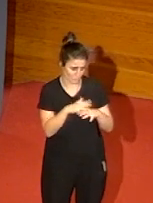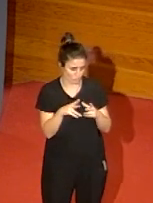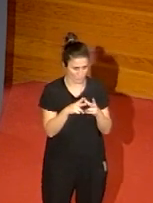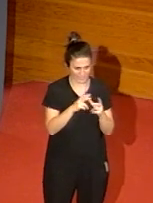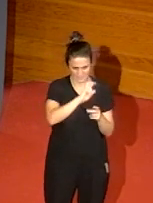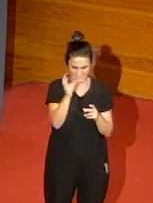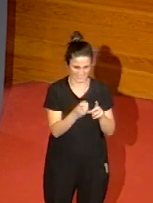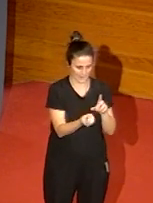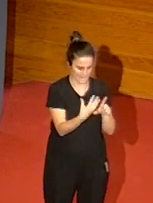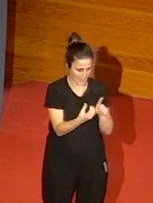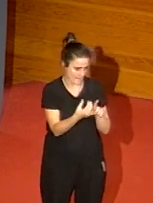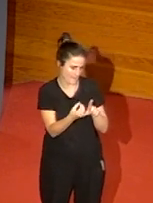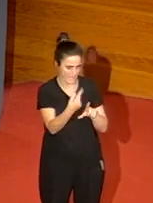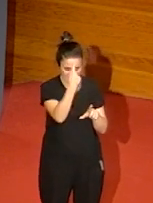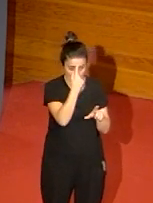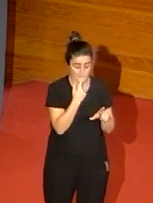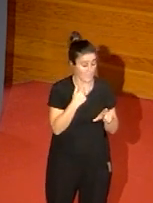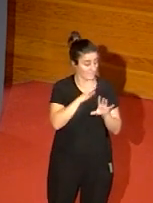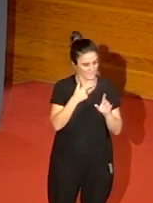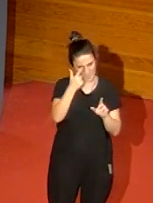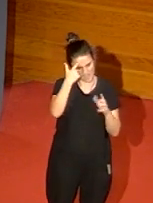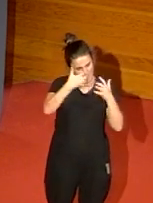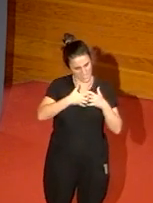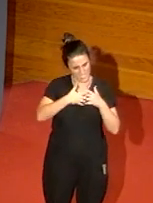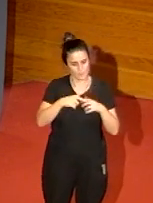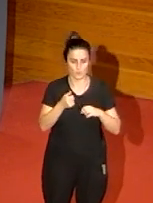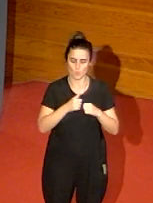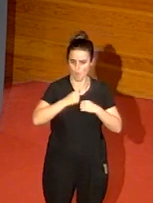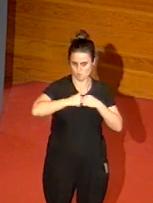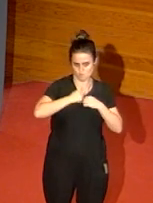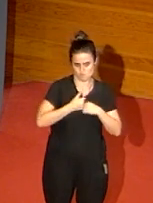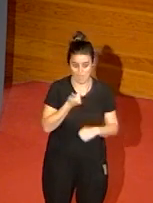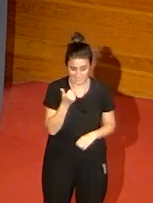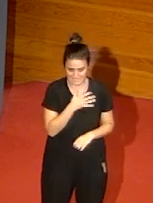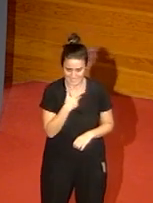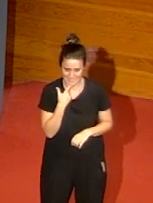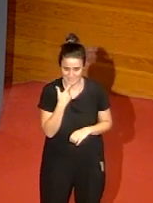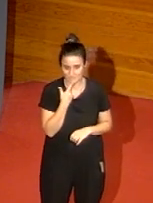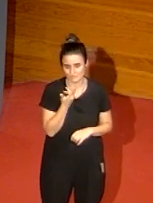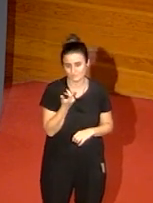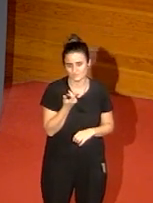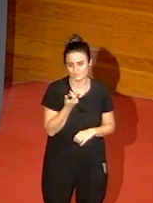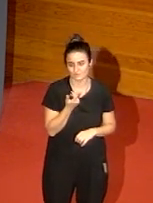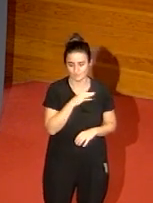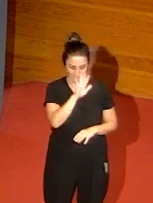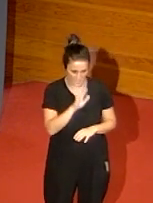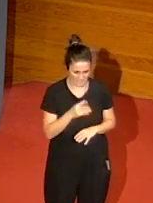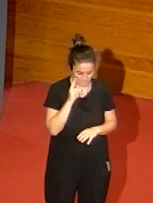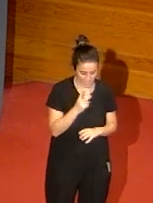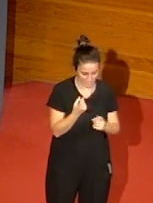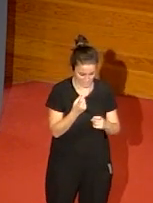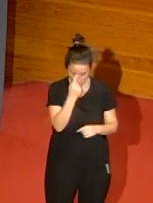ez? Eta gure garunak gogortu egin dira neurri handi batean, ez? Geroz eta irudi potenteagoak behar